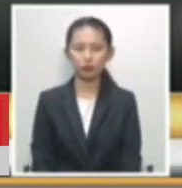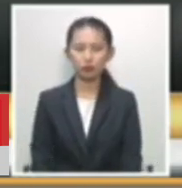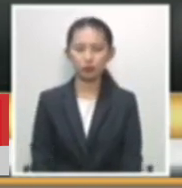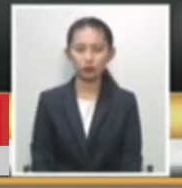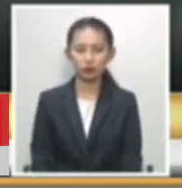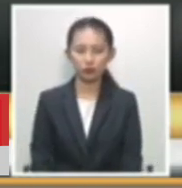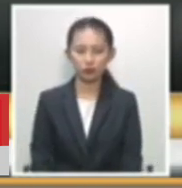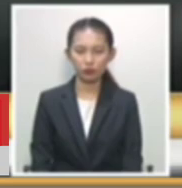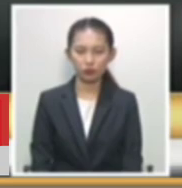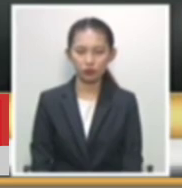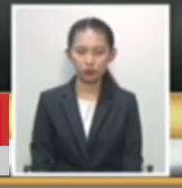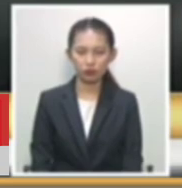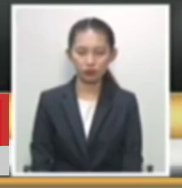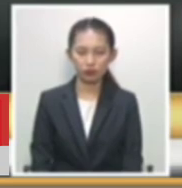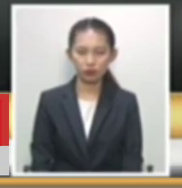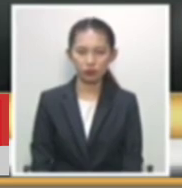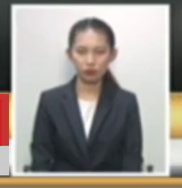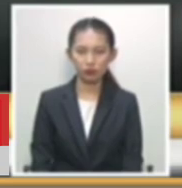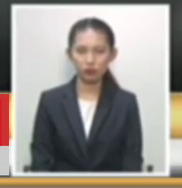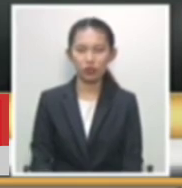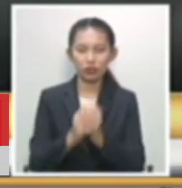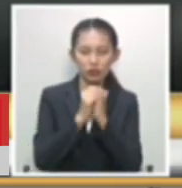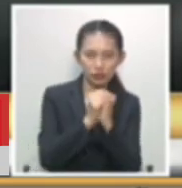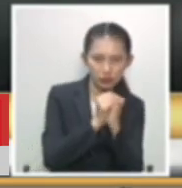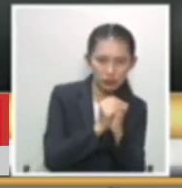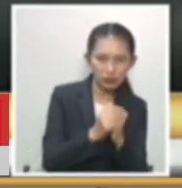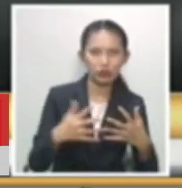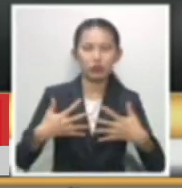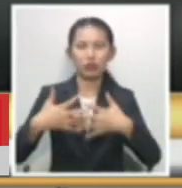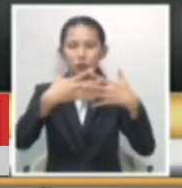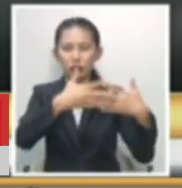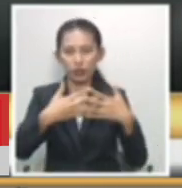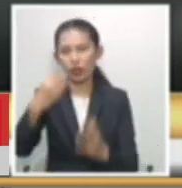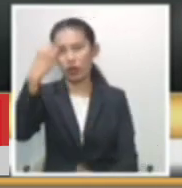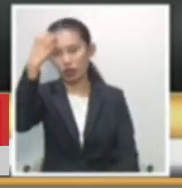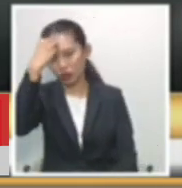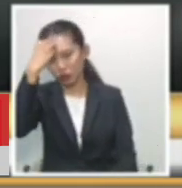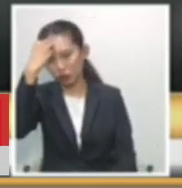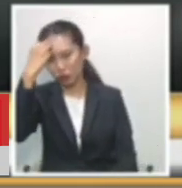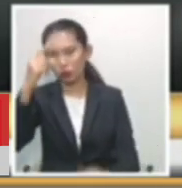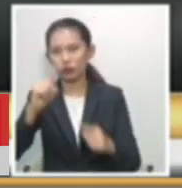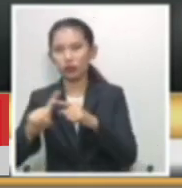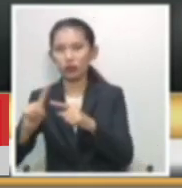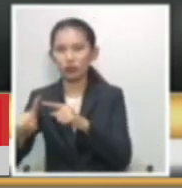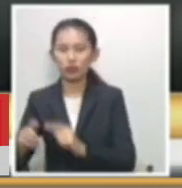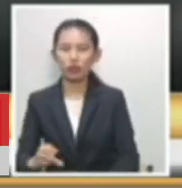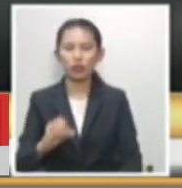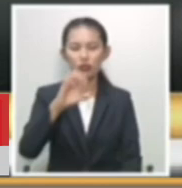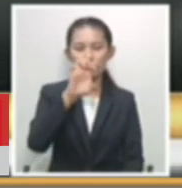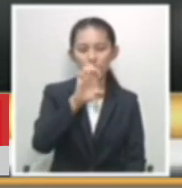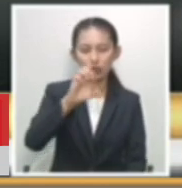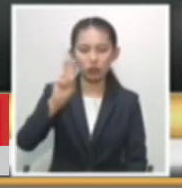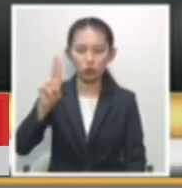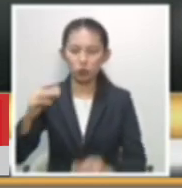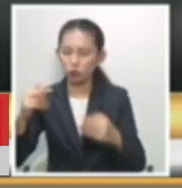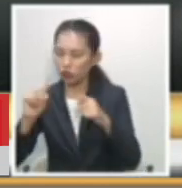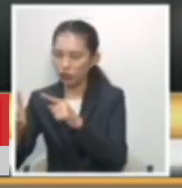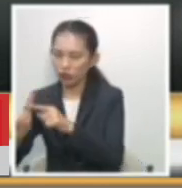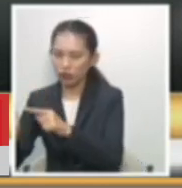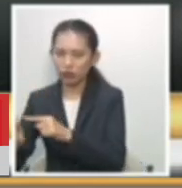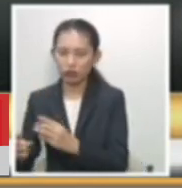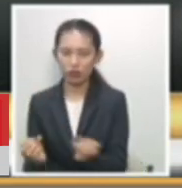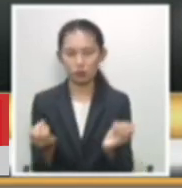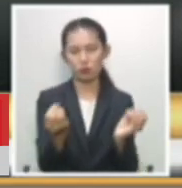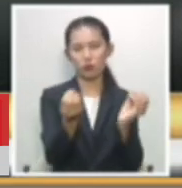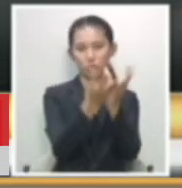ไทยไม่ว่าจะเป็นจีนอเมริกาญี่ปุ่นหรือประเทศในเครือ EU ก็ดีจะได้รับผลกระทบอย่